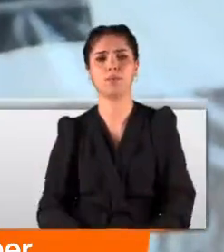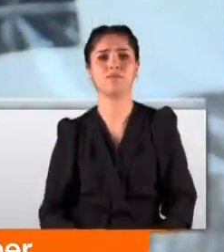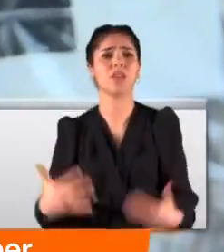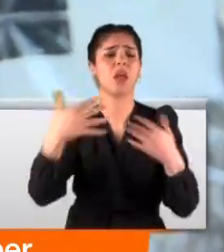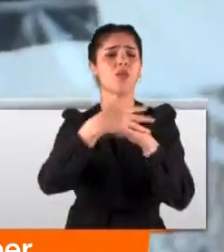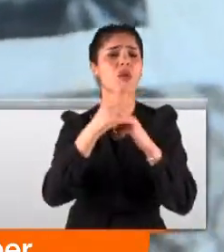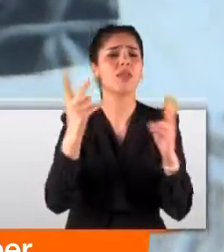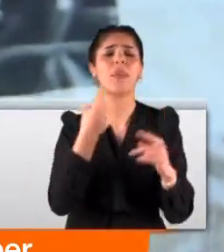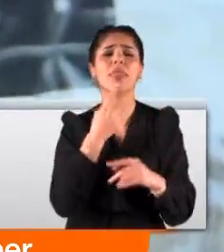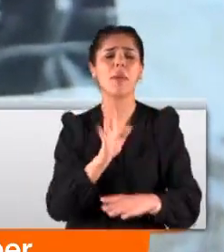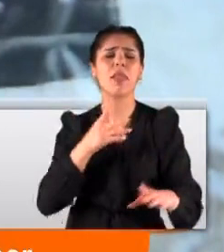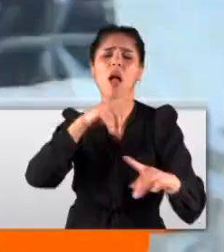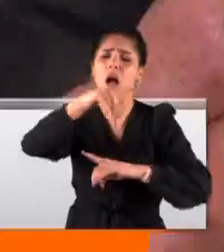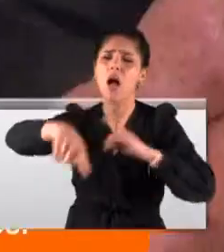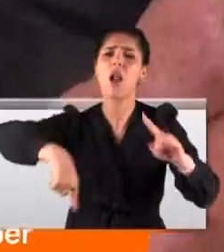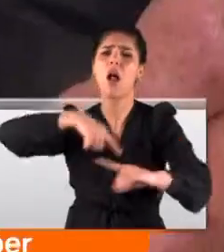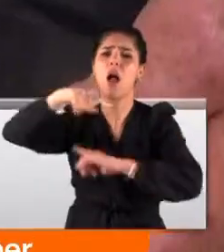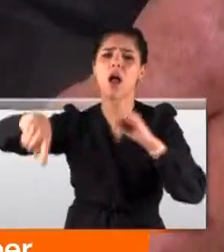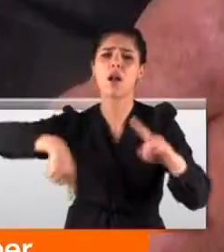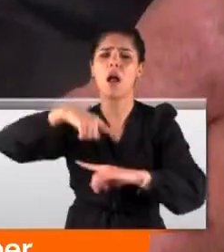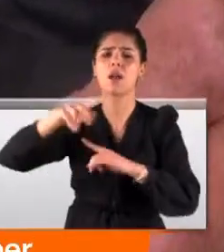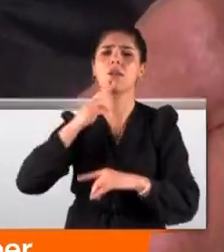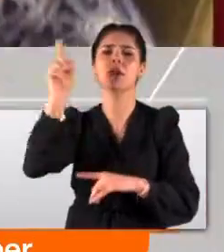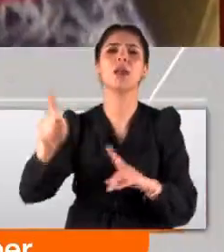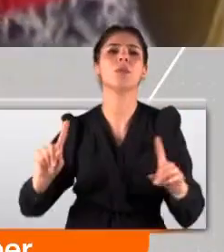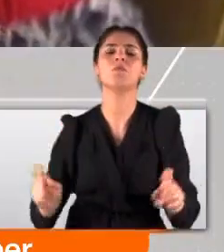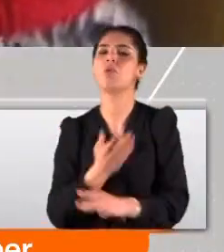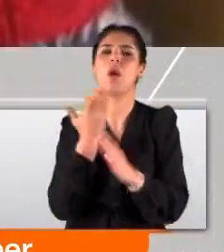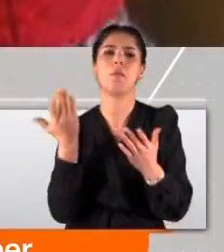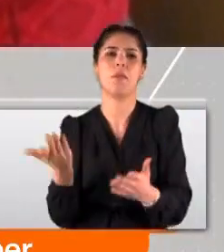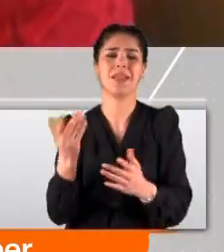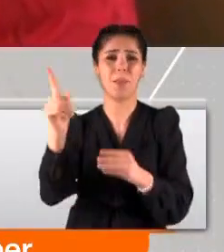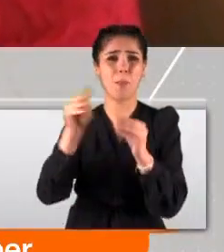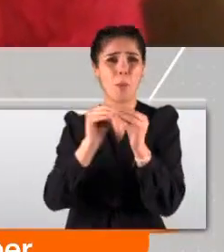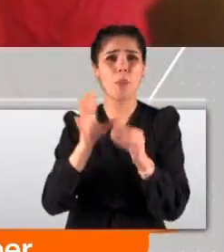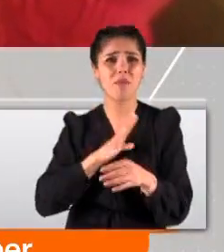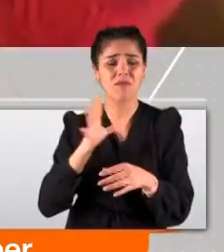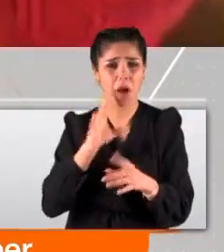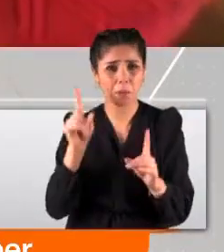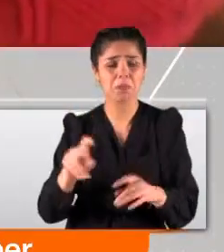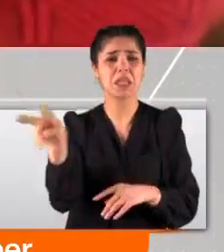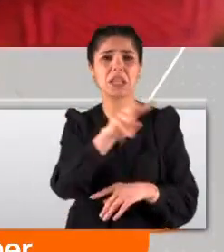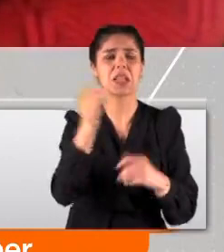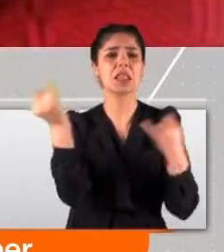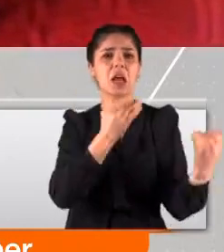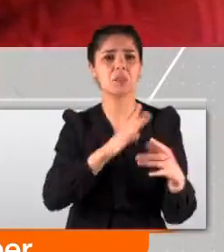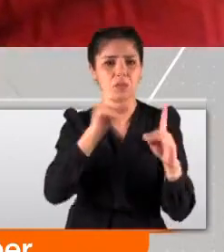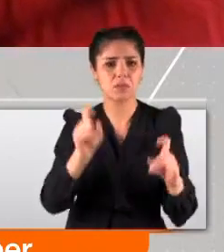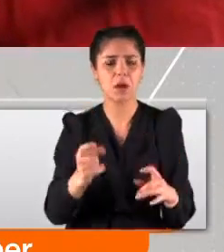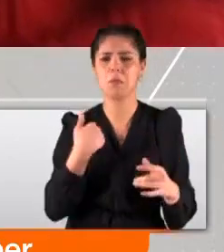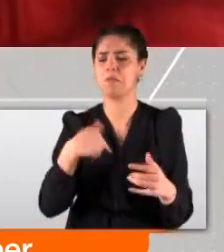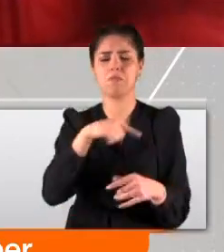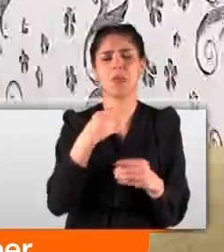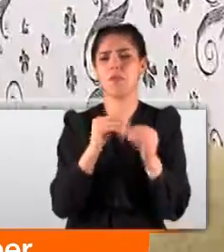Gece gündüz demeden aradılar, yine de Kılıcı'ya ulaşamadılar. Var mıydı bir problemi sizin ikinizin arasında geçen bir problem? Bizimle herhangi